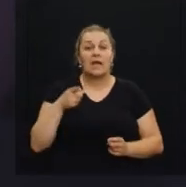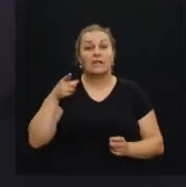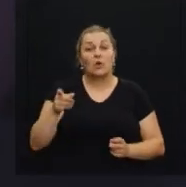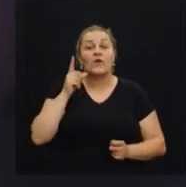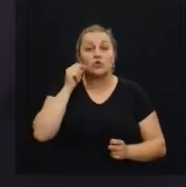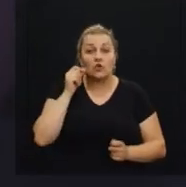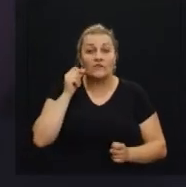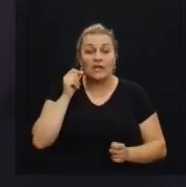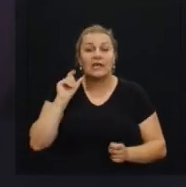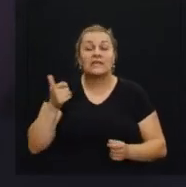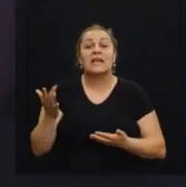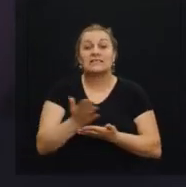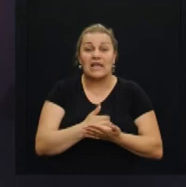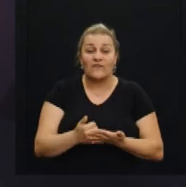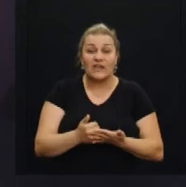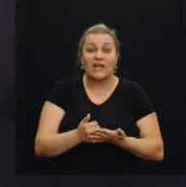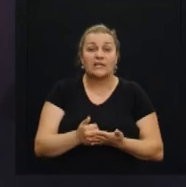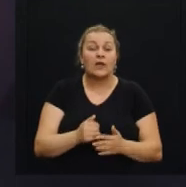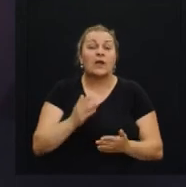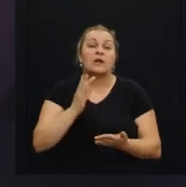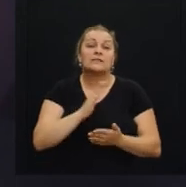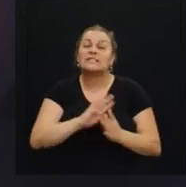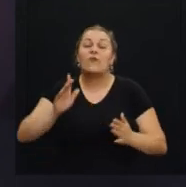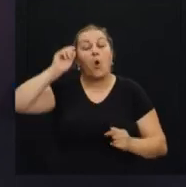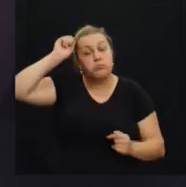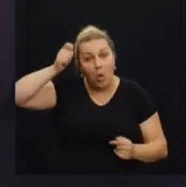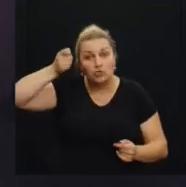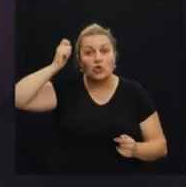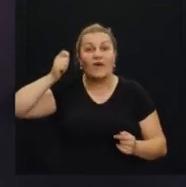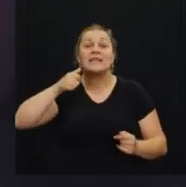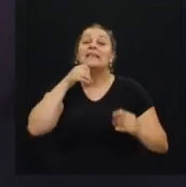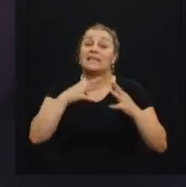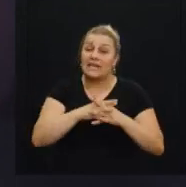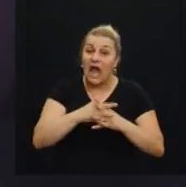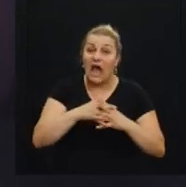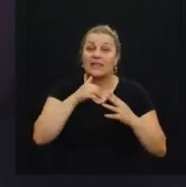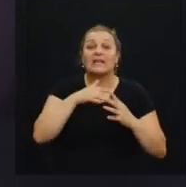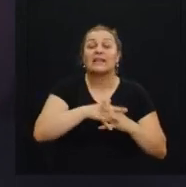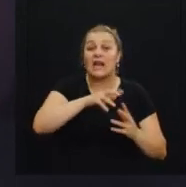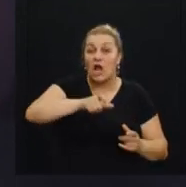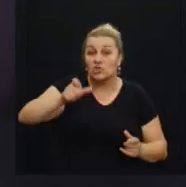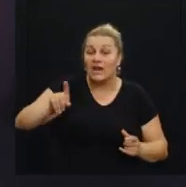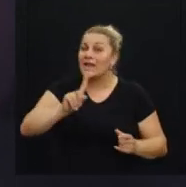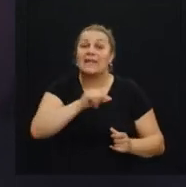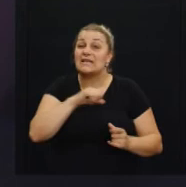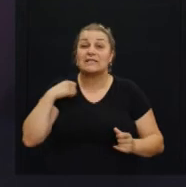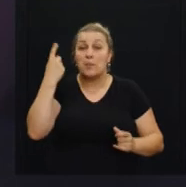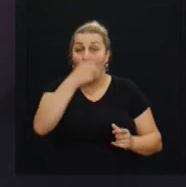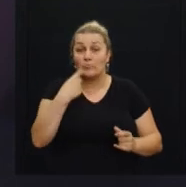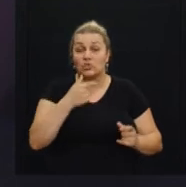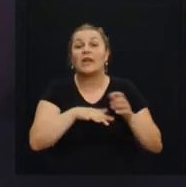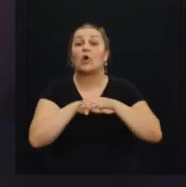je zavrijedio svo poštovanje i grada i građana, ne samo Miša, nego i